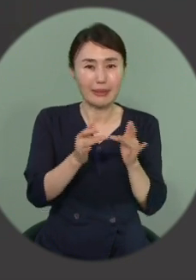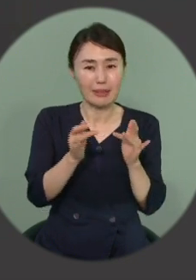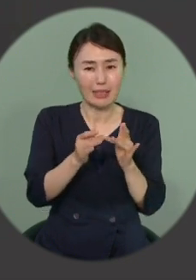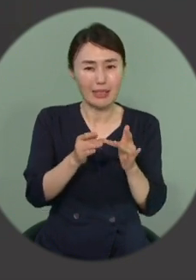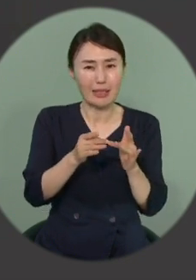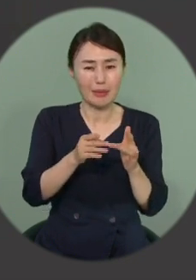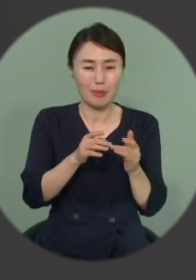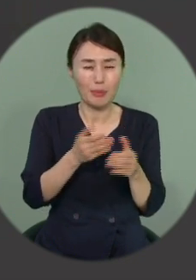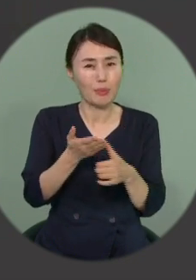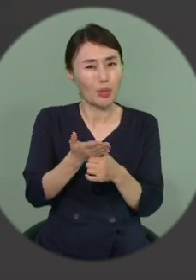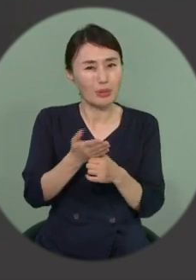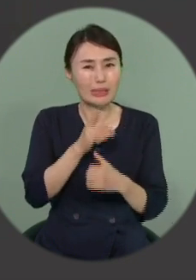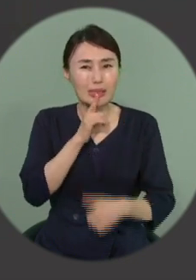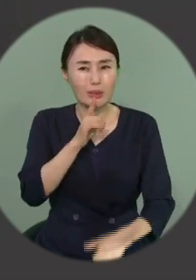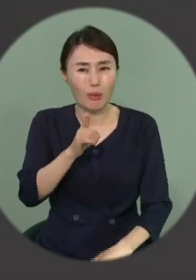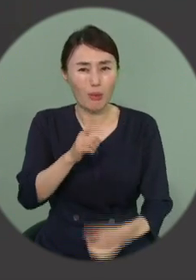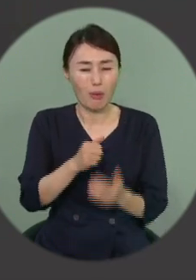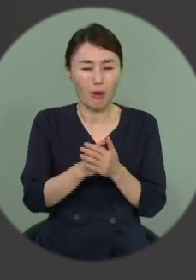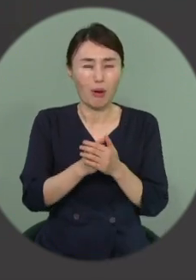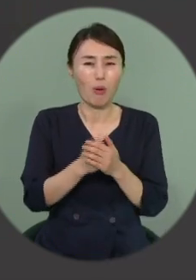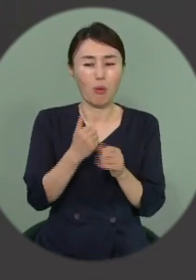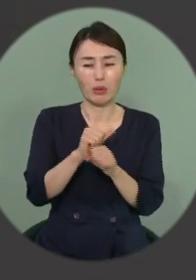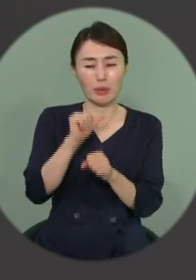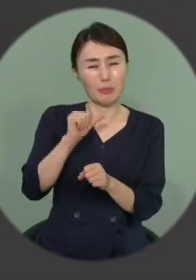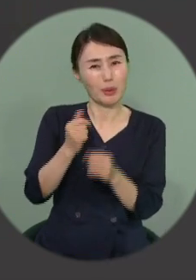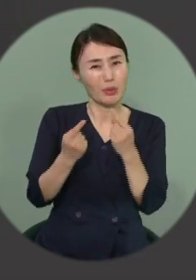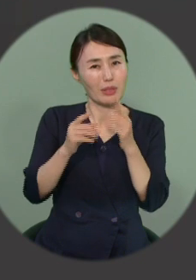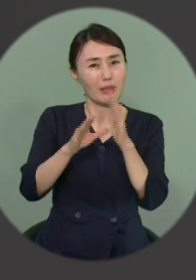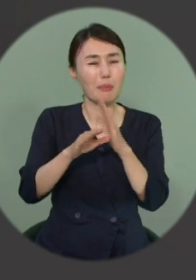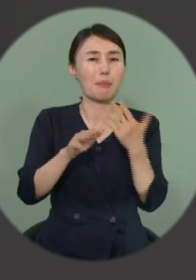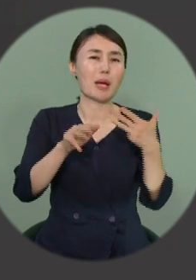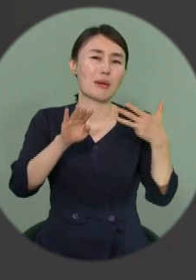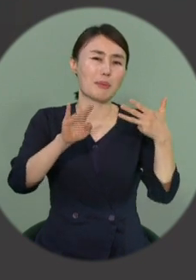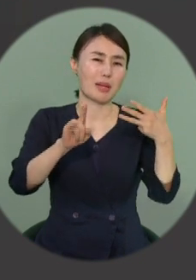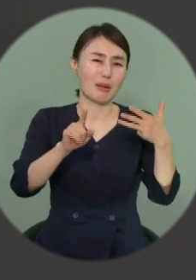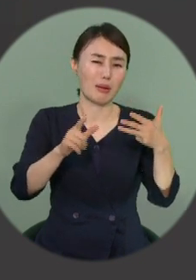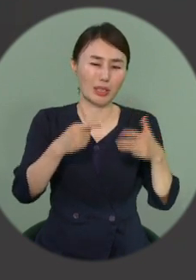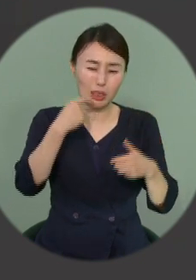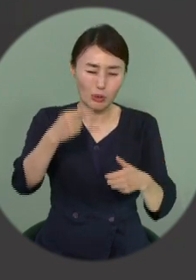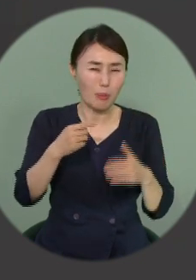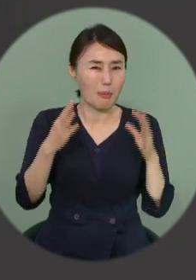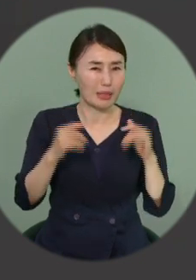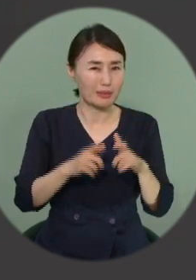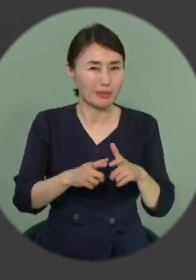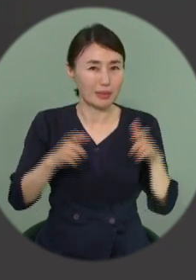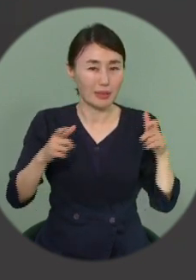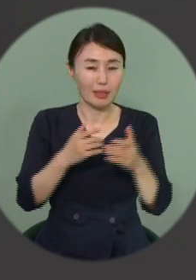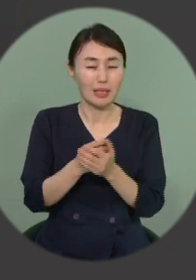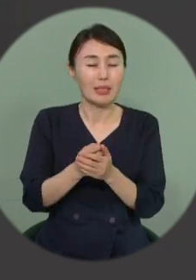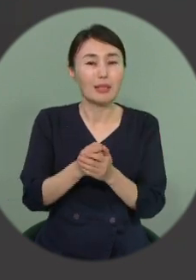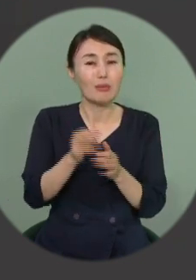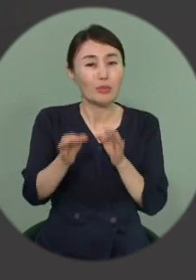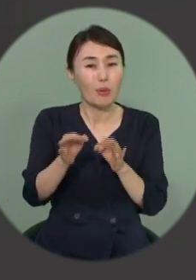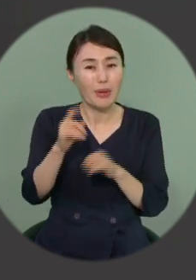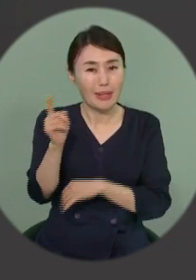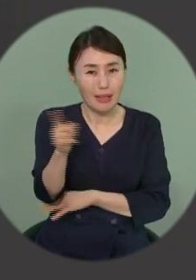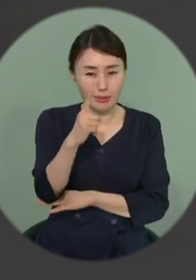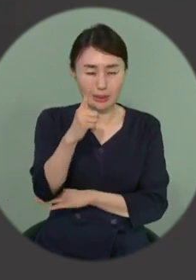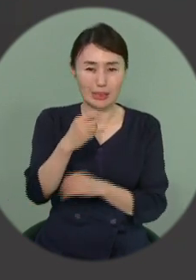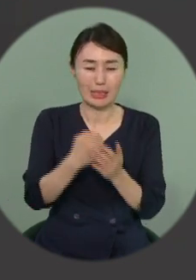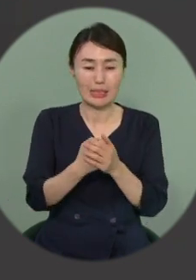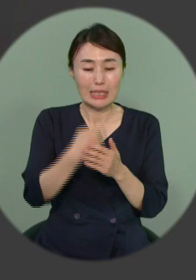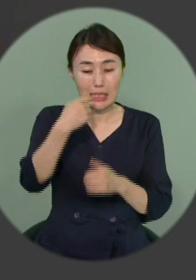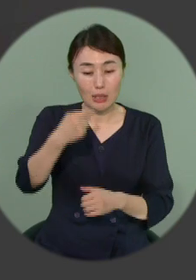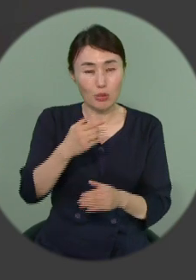신고건수는 5년 전보다 여배 이상 증가한 것으로 집계됐는데이 가운데 프로야구가 전체 신고건 수의